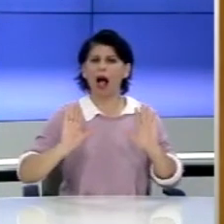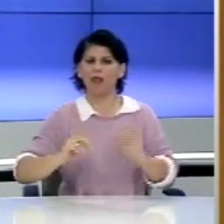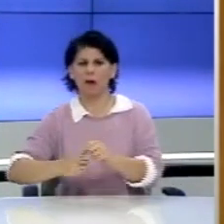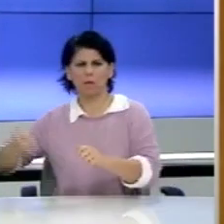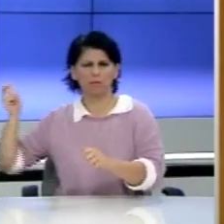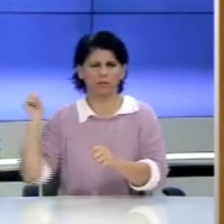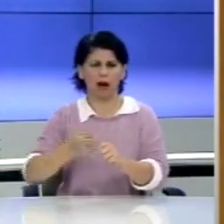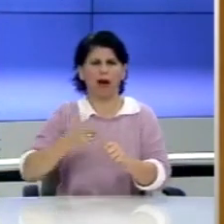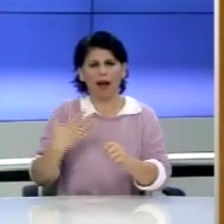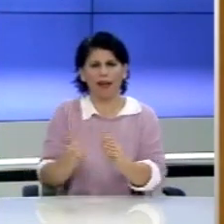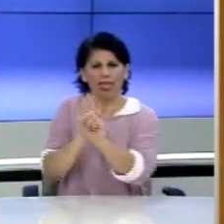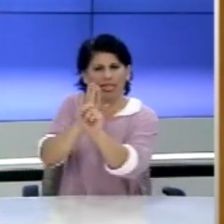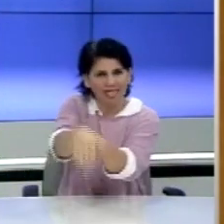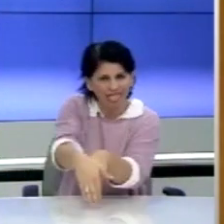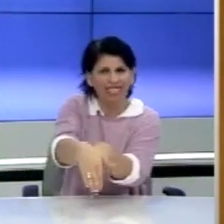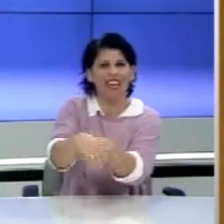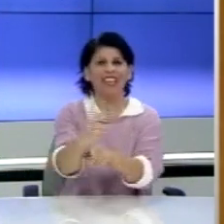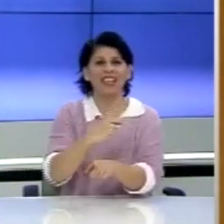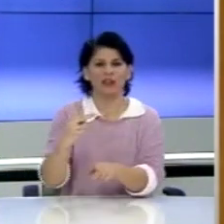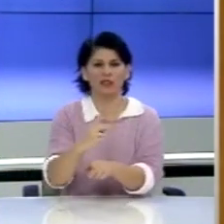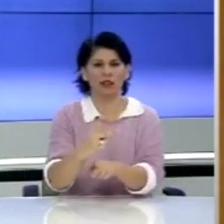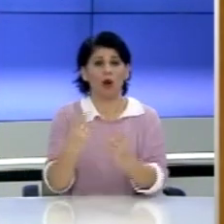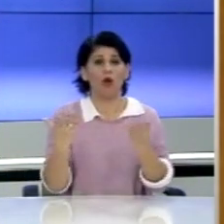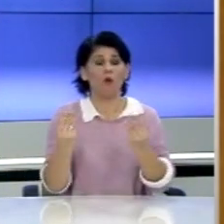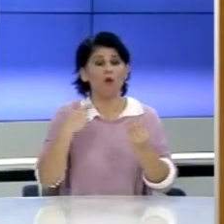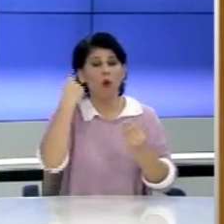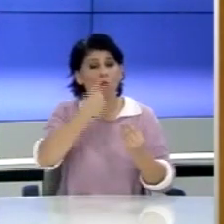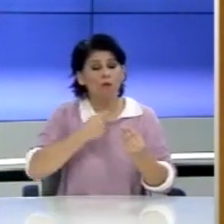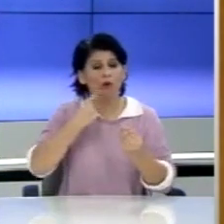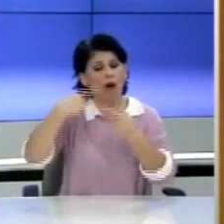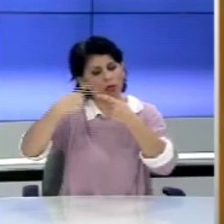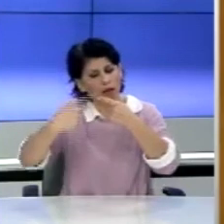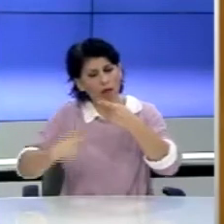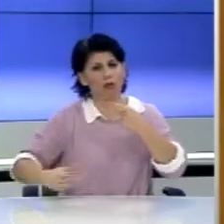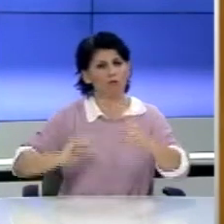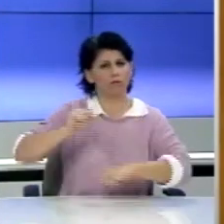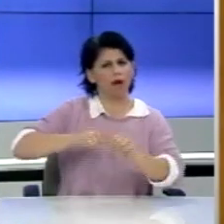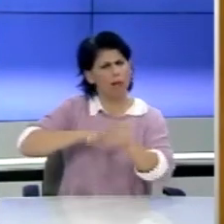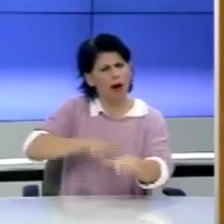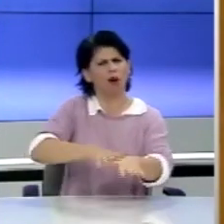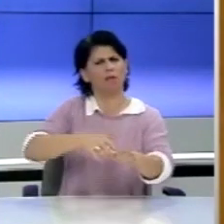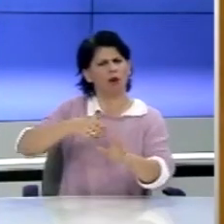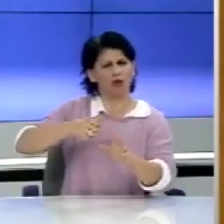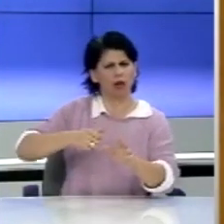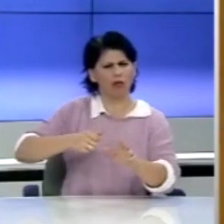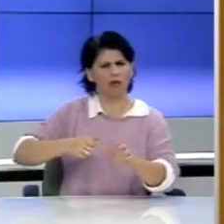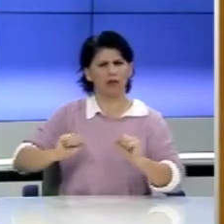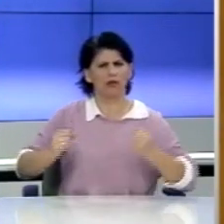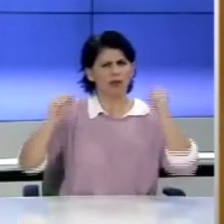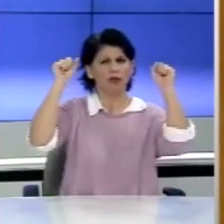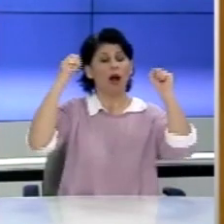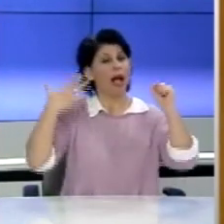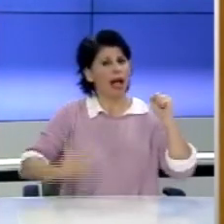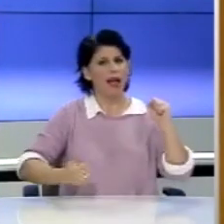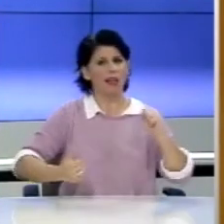στους χώρους δουλειάς. Οι πολύμορφες αγωνιστικές κινητοποιήσεις δημιουργούν ανάταση, δημιουργούν